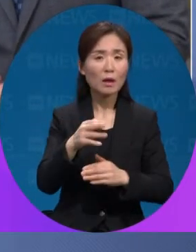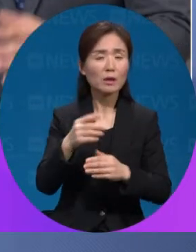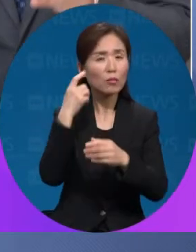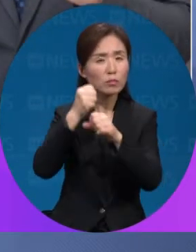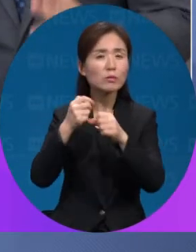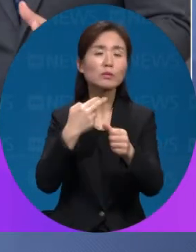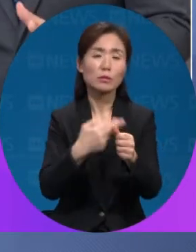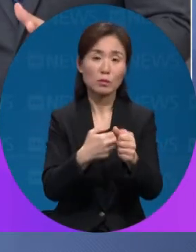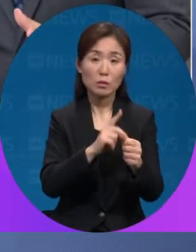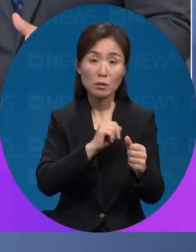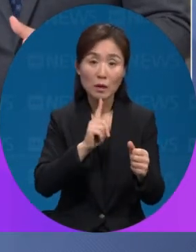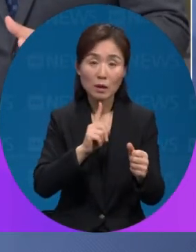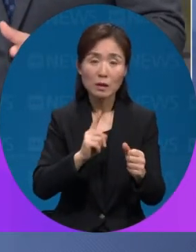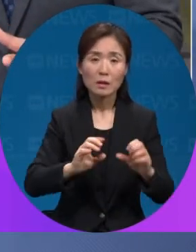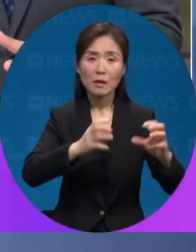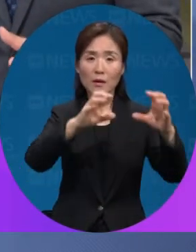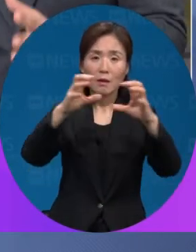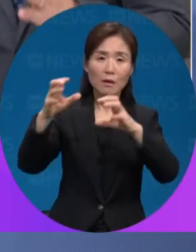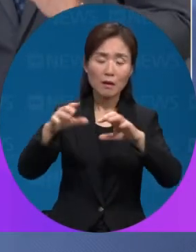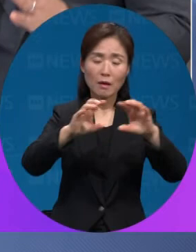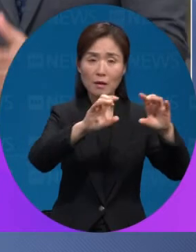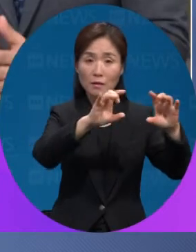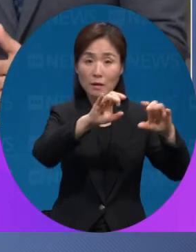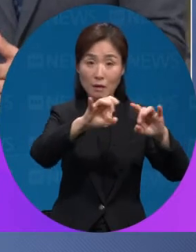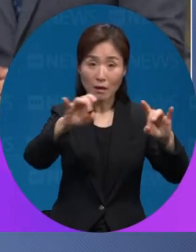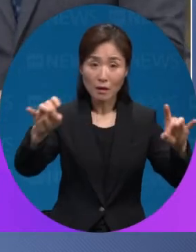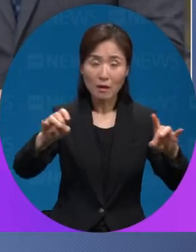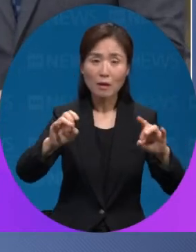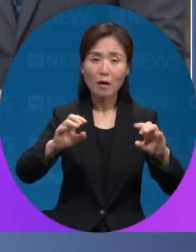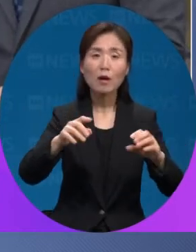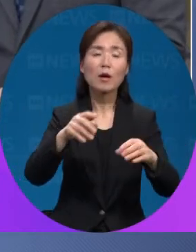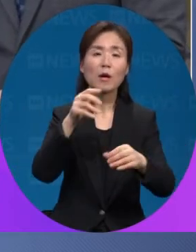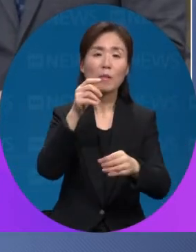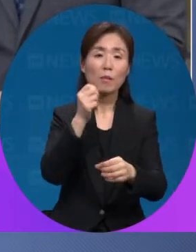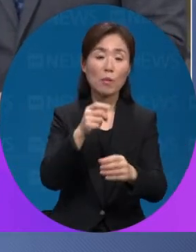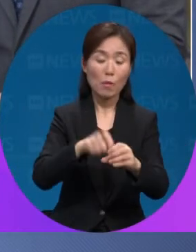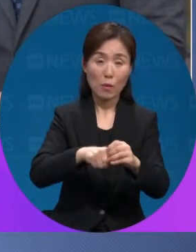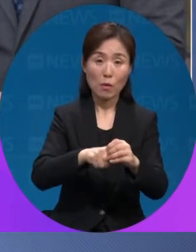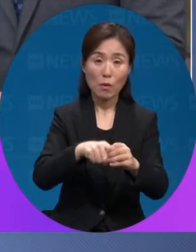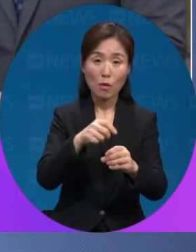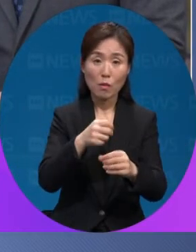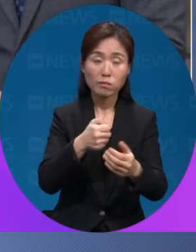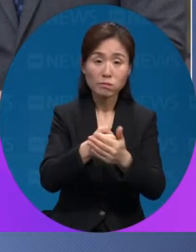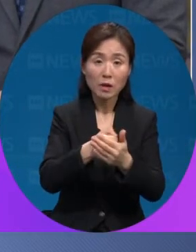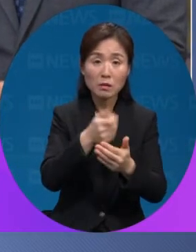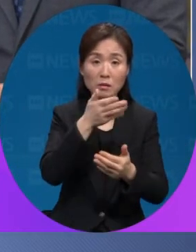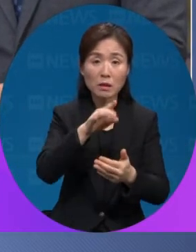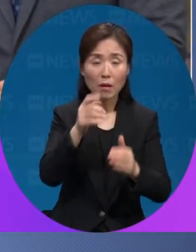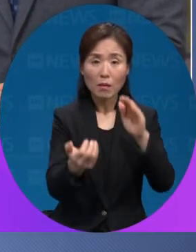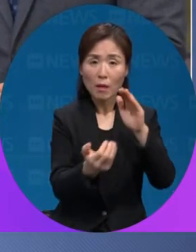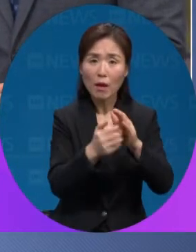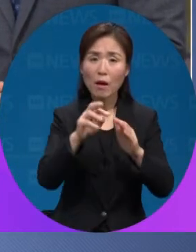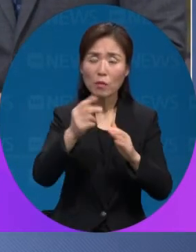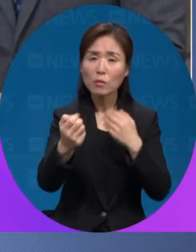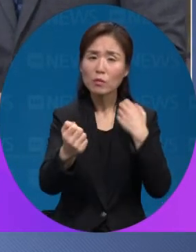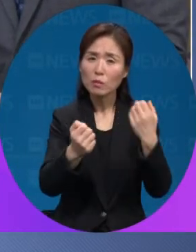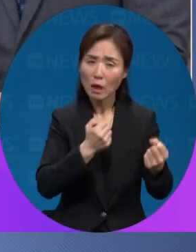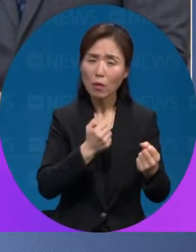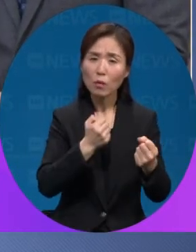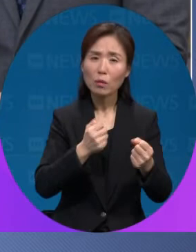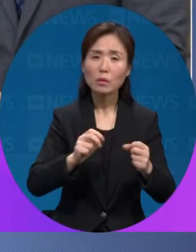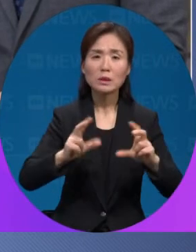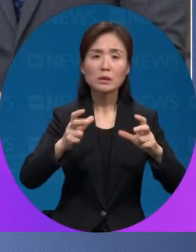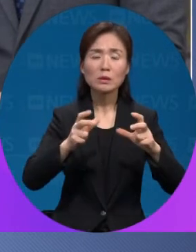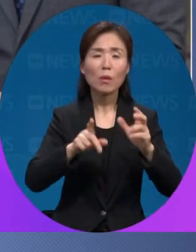현재 세계 각국이 설정에 목표치를 달성한 더라도 지구 온도가 계속 높아질 확률이 높다고 합니다 막을 수